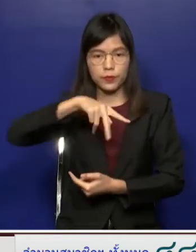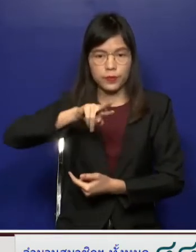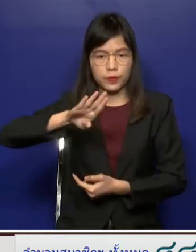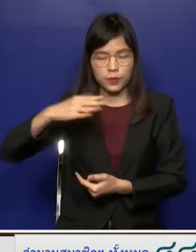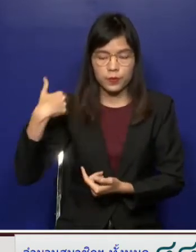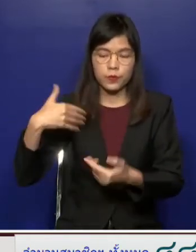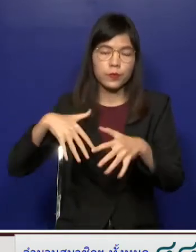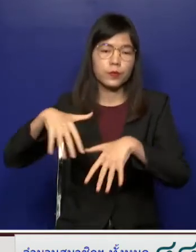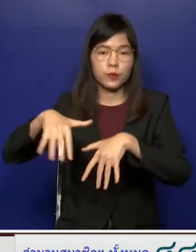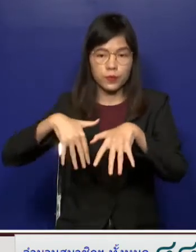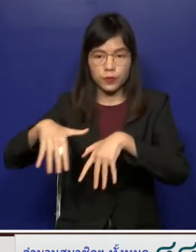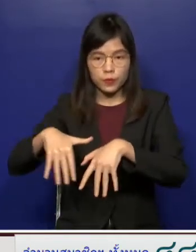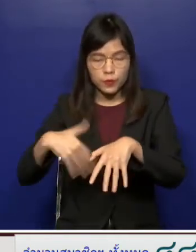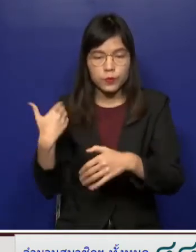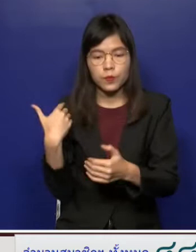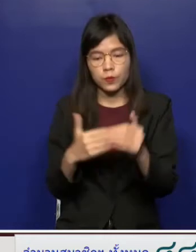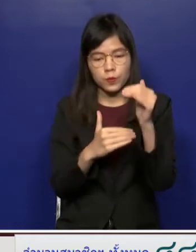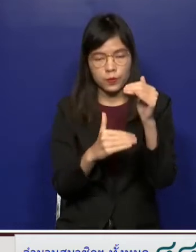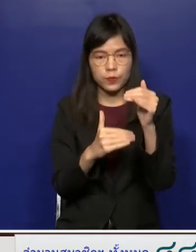ๆฉบับเนี่ยมันมีกำหนด